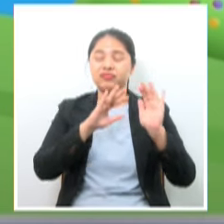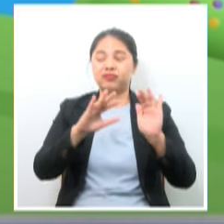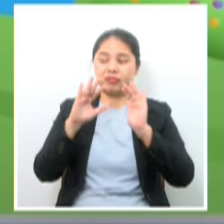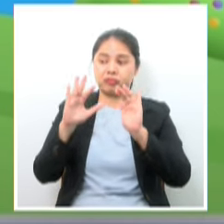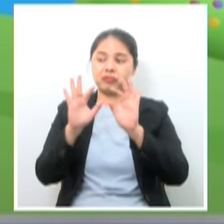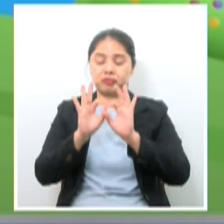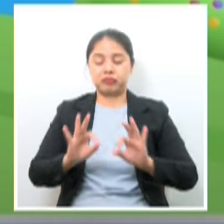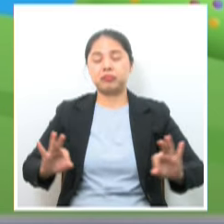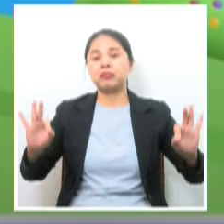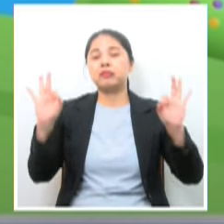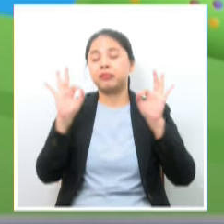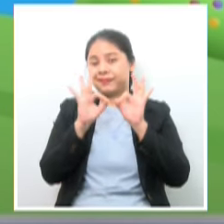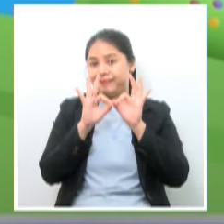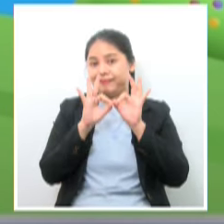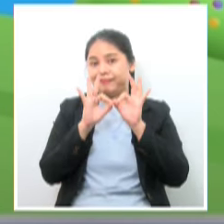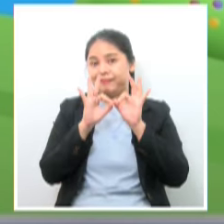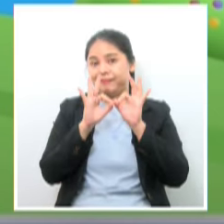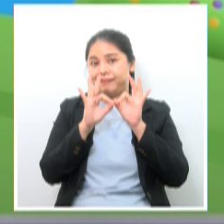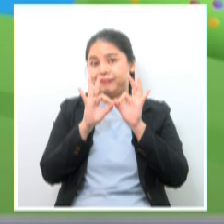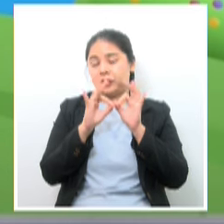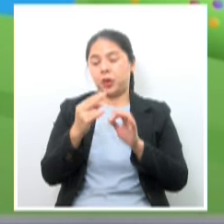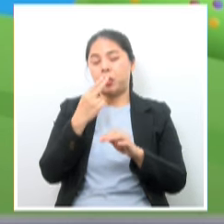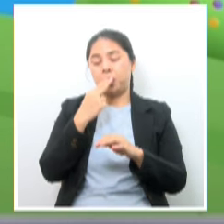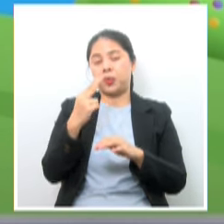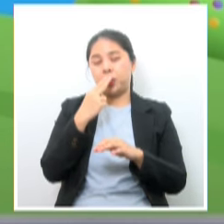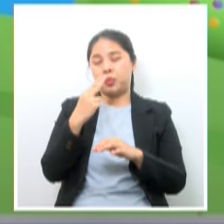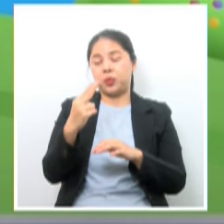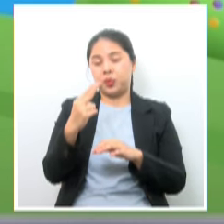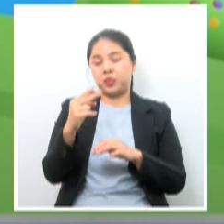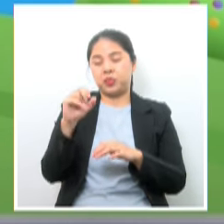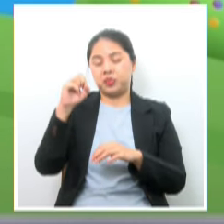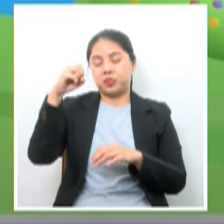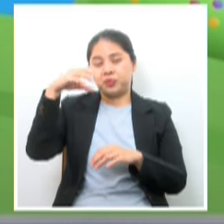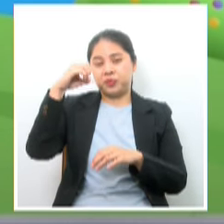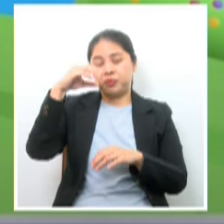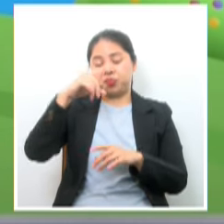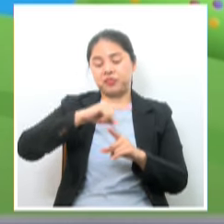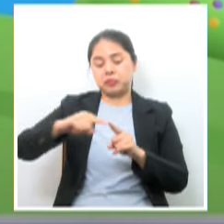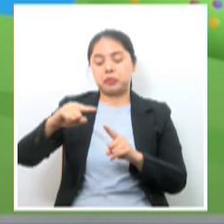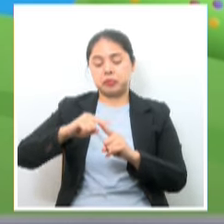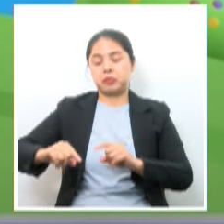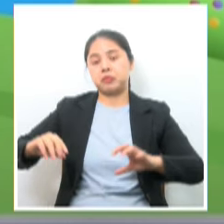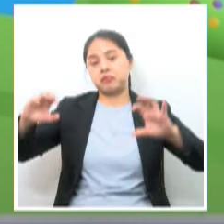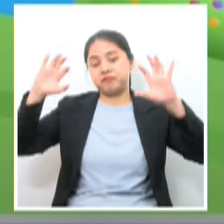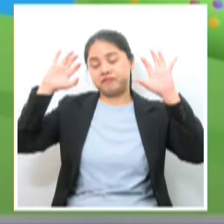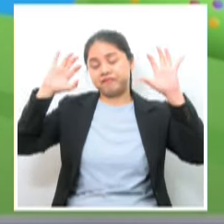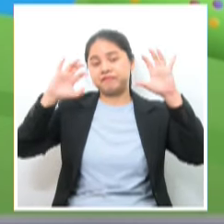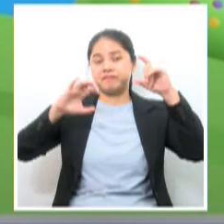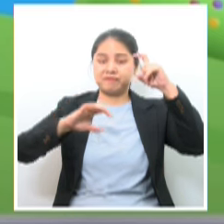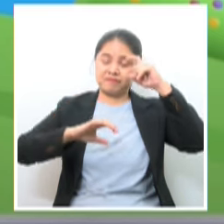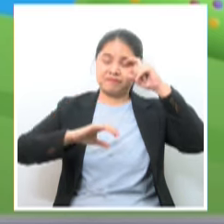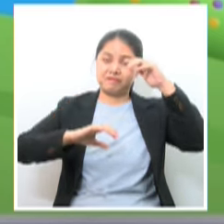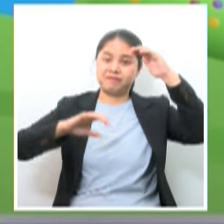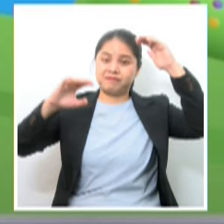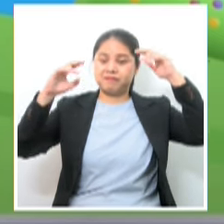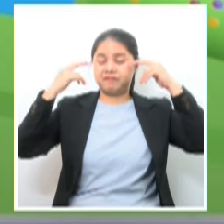อนนี้นะครับเรื่องของบุหรี่ไฟฟ้าเรื่องของสารเสพติดนะครับตอนนี้รัฐบาลโดยท่านนายกรัฐมนตรีได้ประก